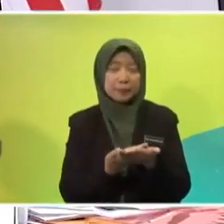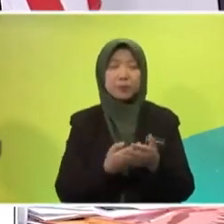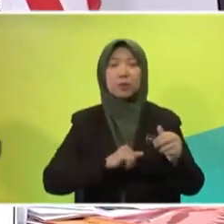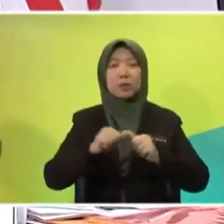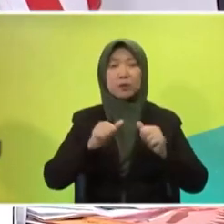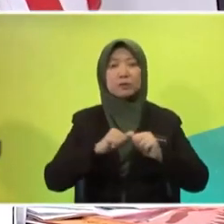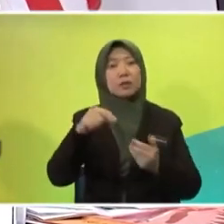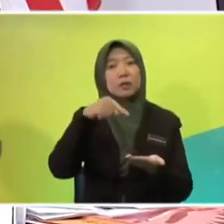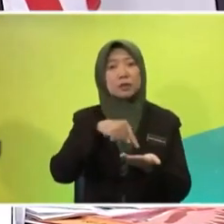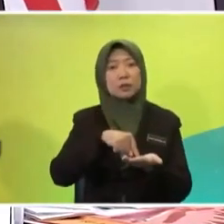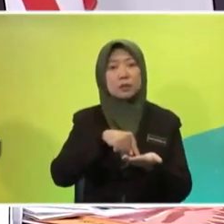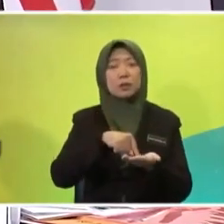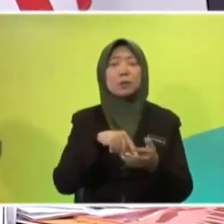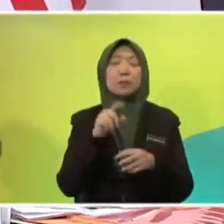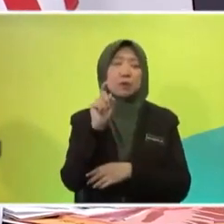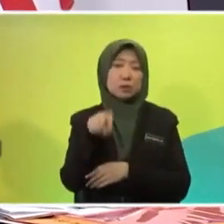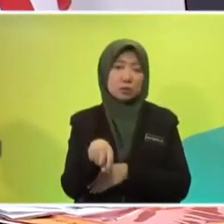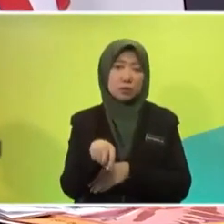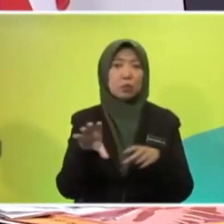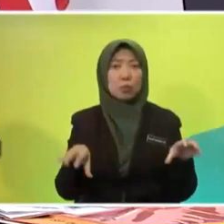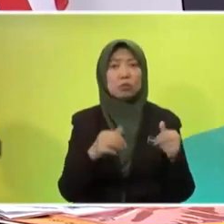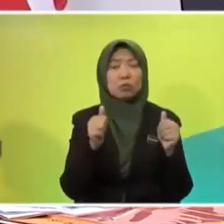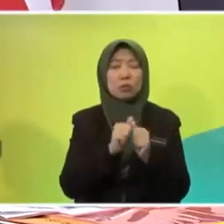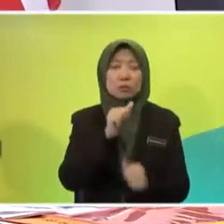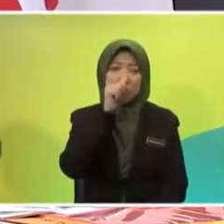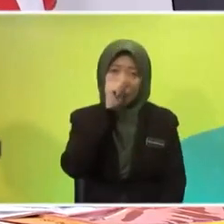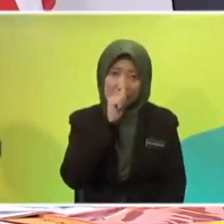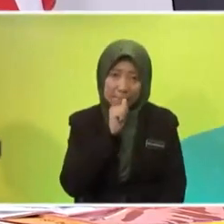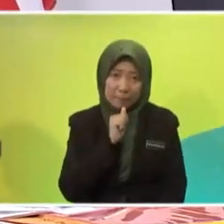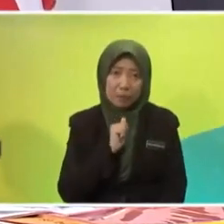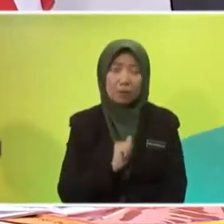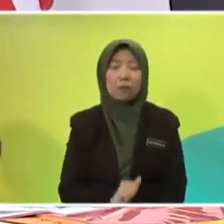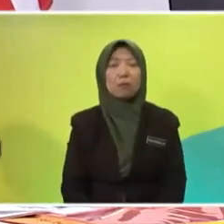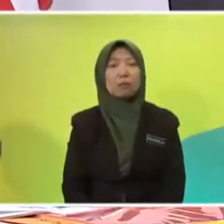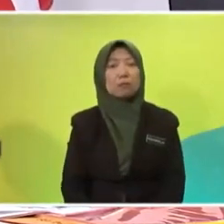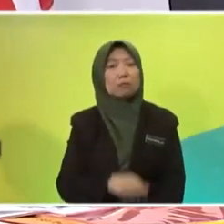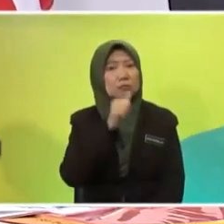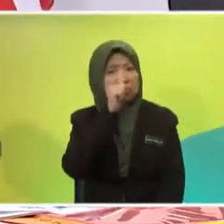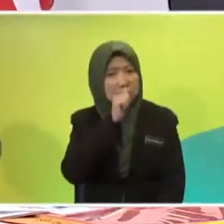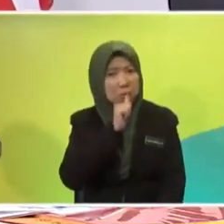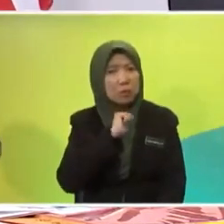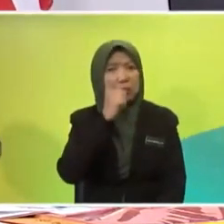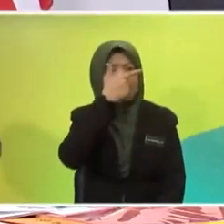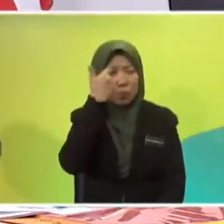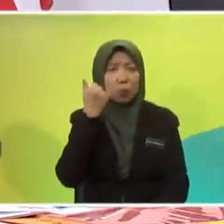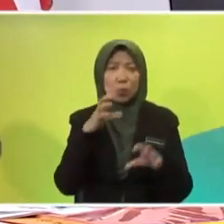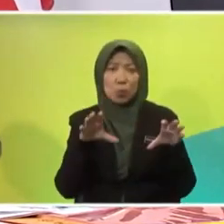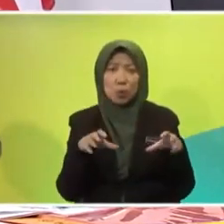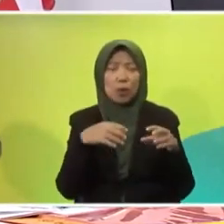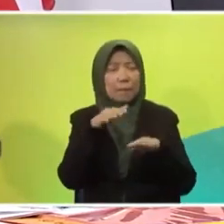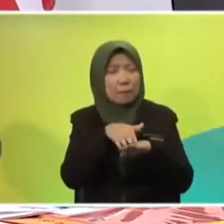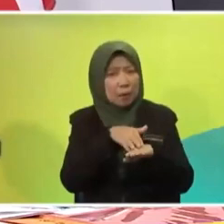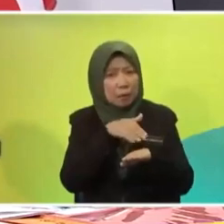memerlukan kesabaran. Okey, mendidik sebab kita nak tampal satu-satu kan kapas pada ni kan. Okey, kita memerlukan kesabaran.